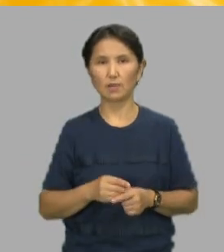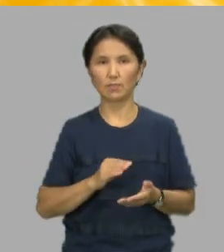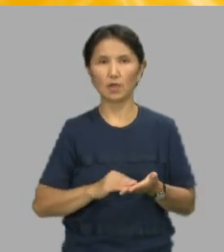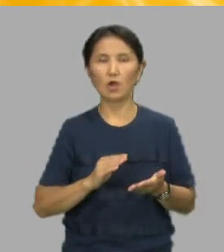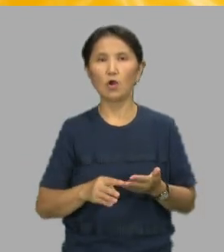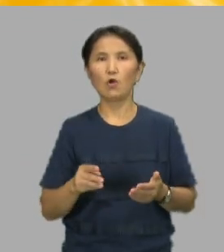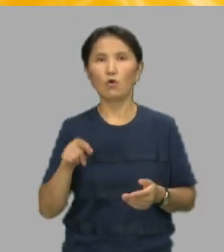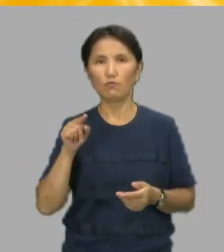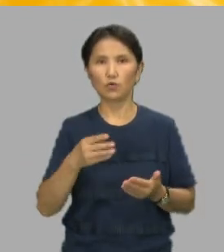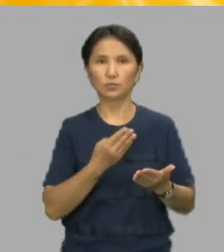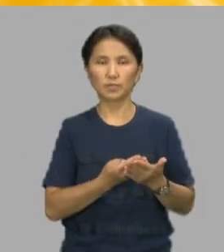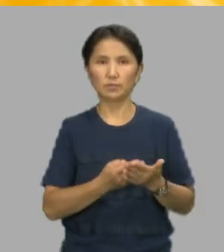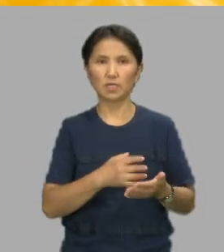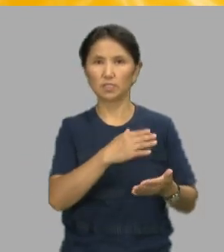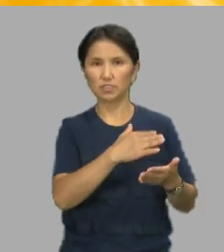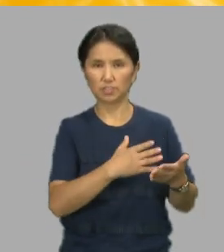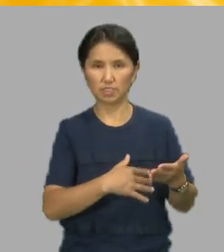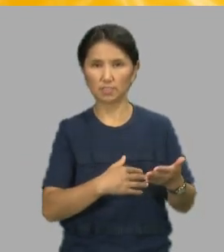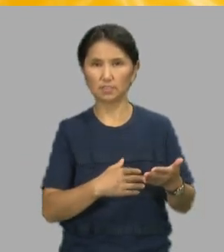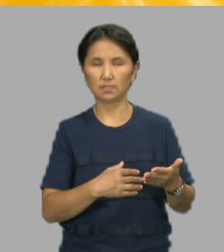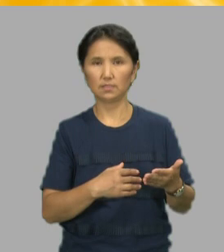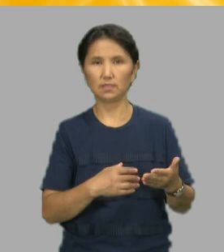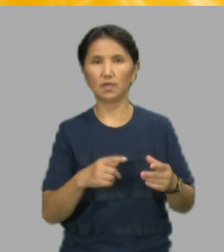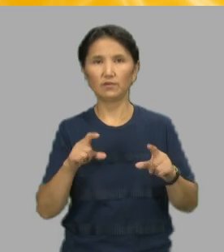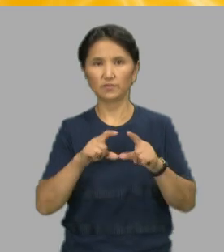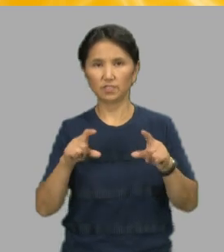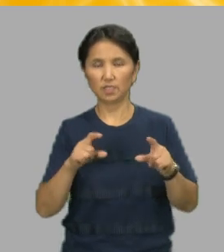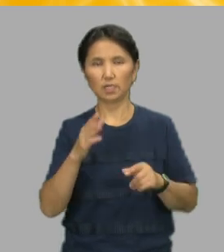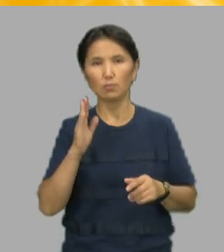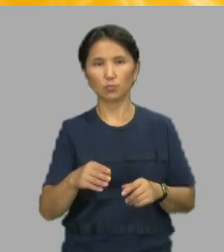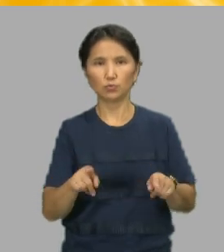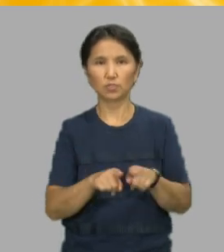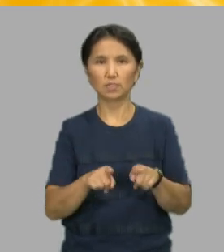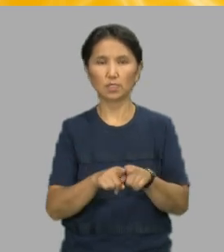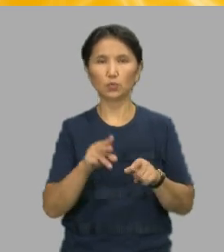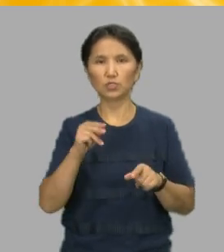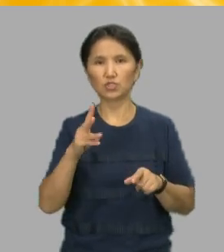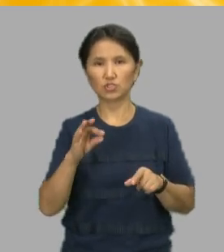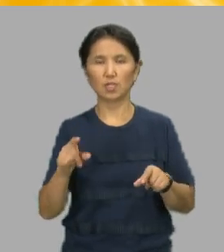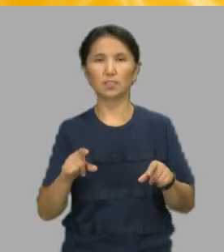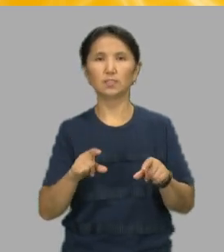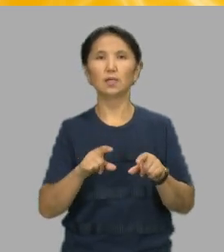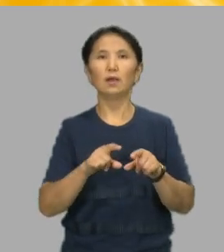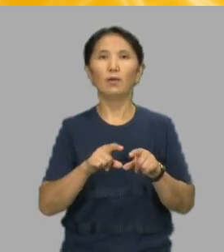Вот примерный текст. В телеграммах будут однородные члены предложения.